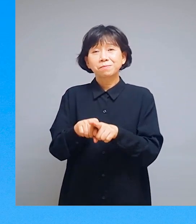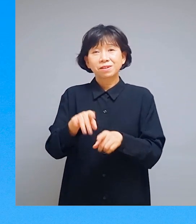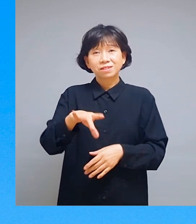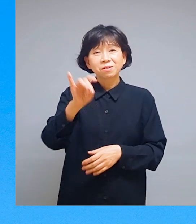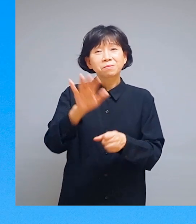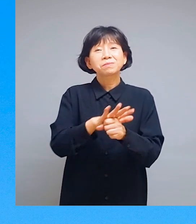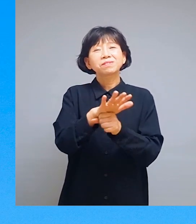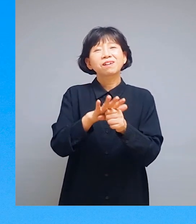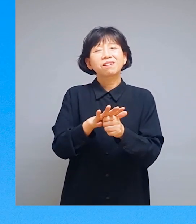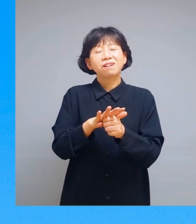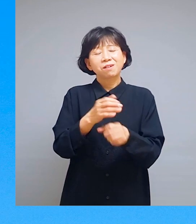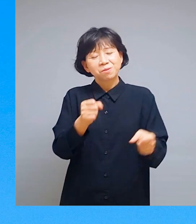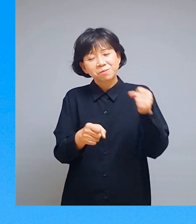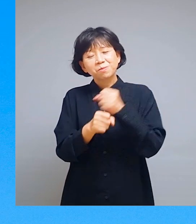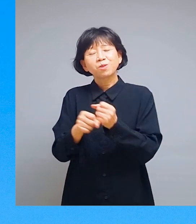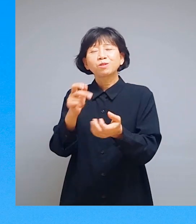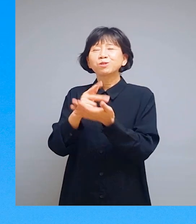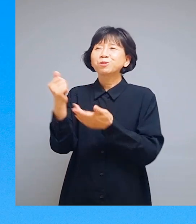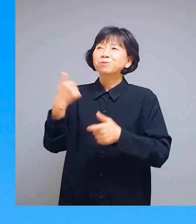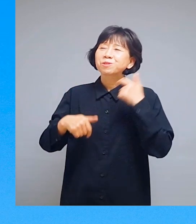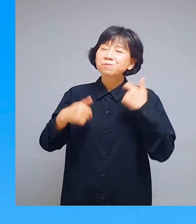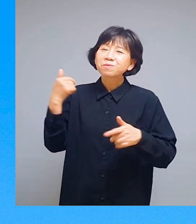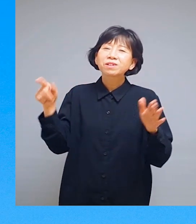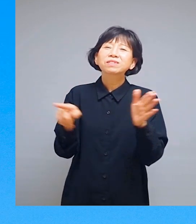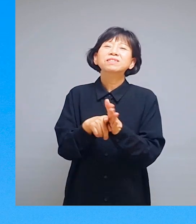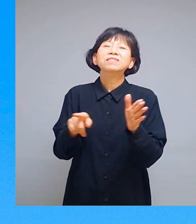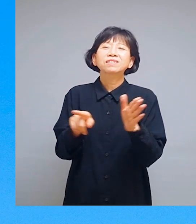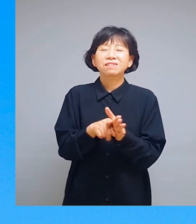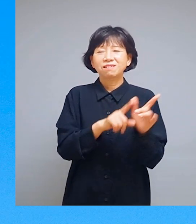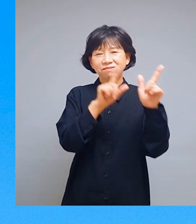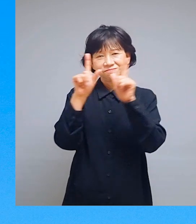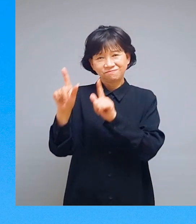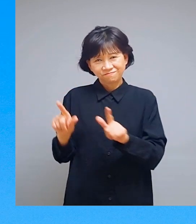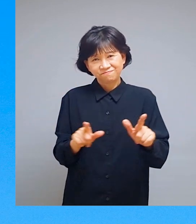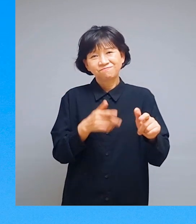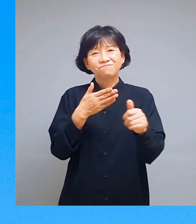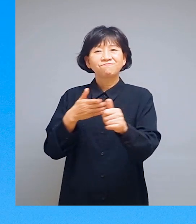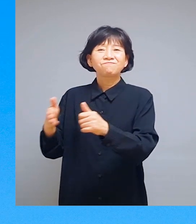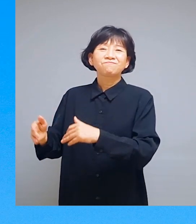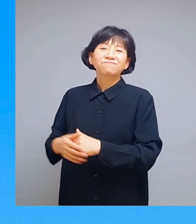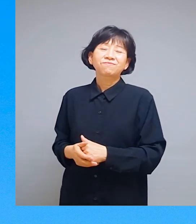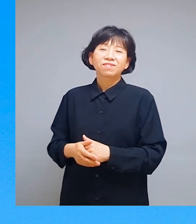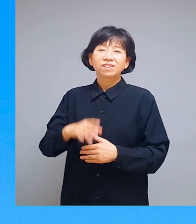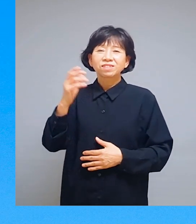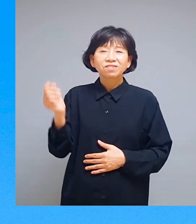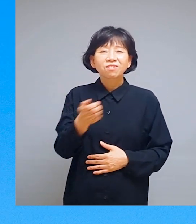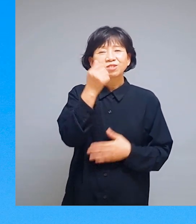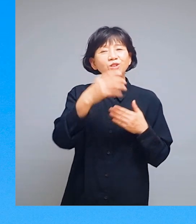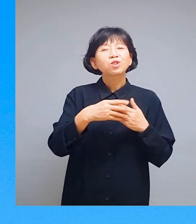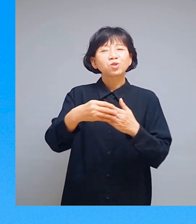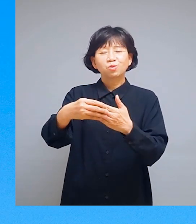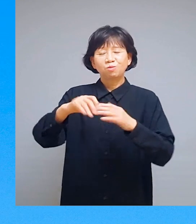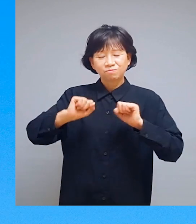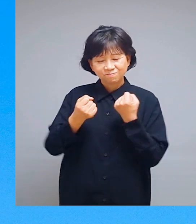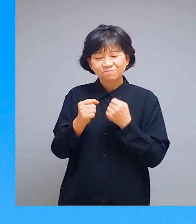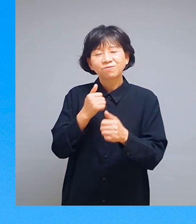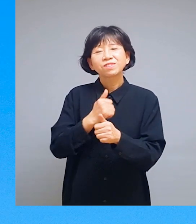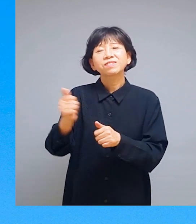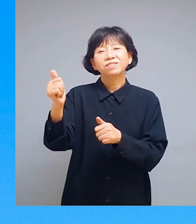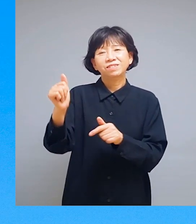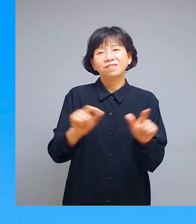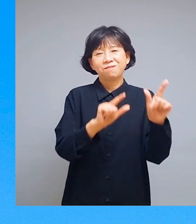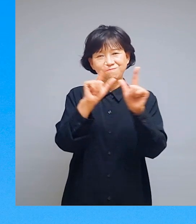사랑을 회복하시고 주님이 기뻐하시는 신앙으로 나아갈 수 있기를 바랍니다. 성령의 인도하심을 따라 승리하는